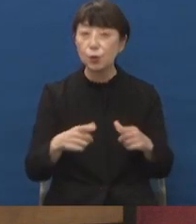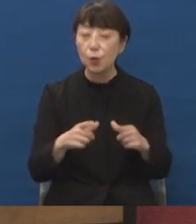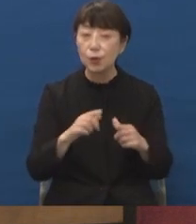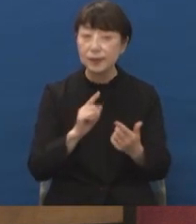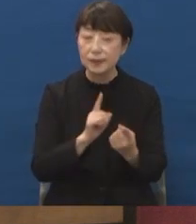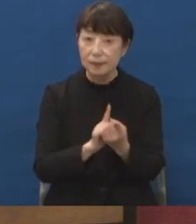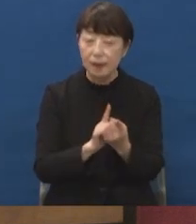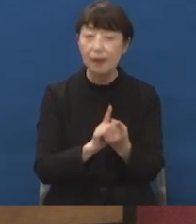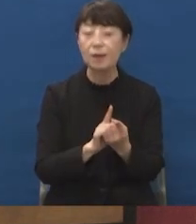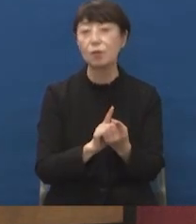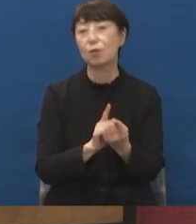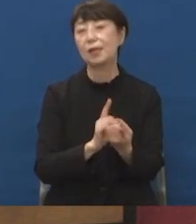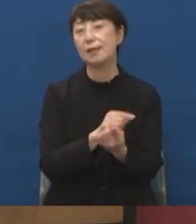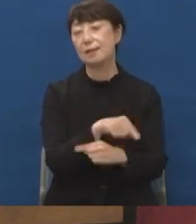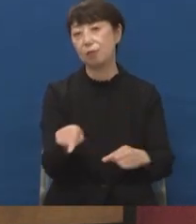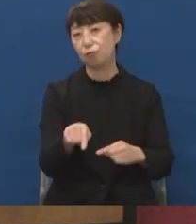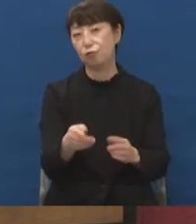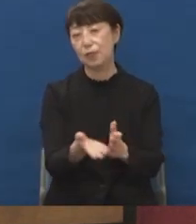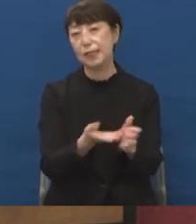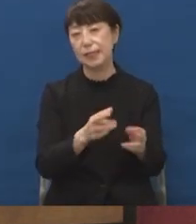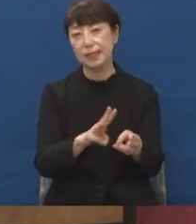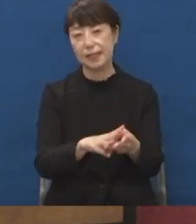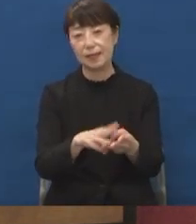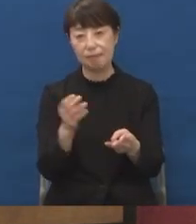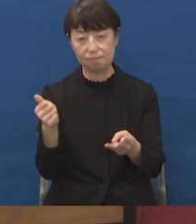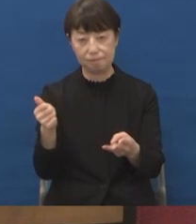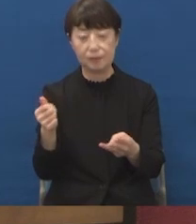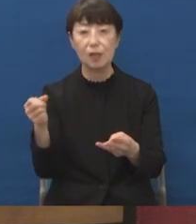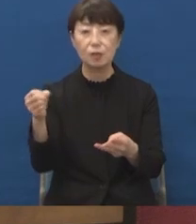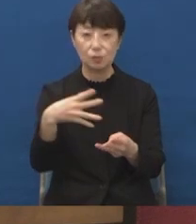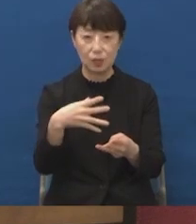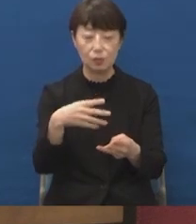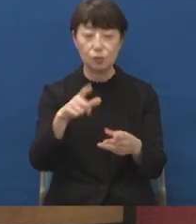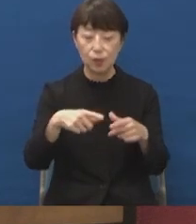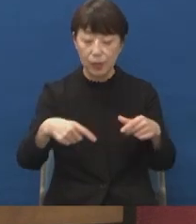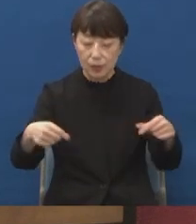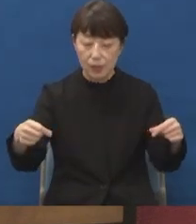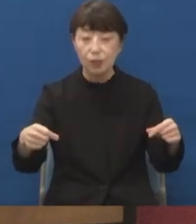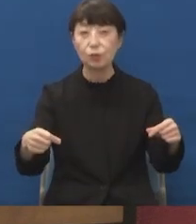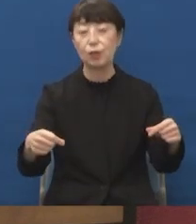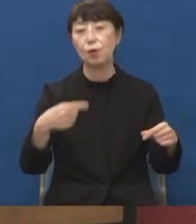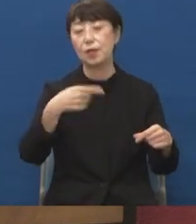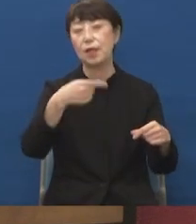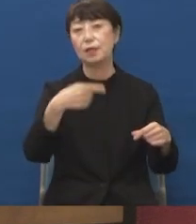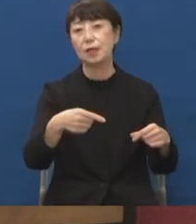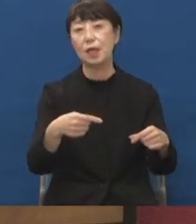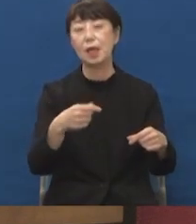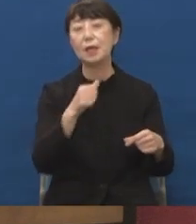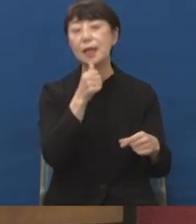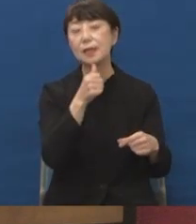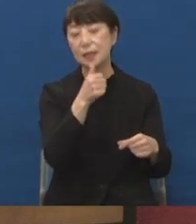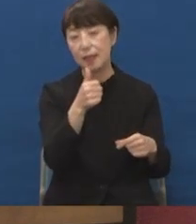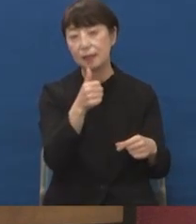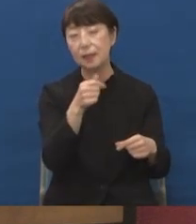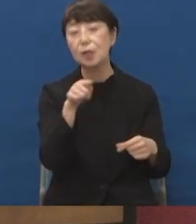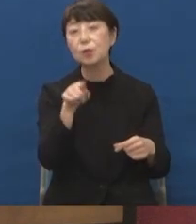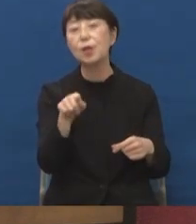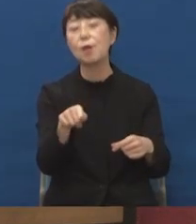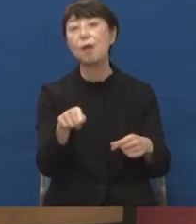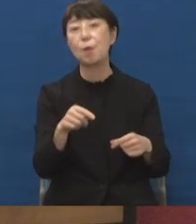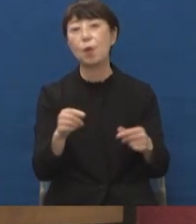う岸田自公政権が全国的に引き起こしている教員不足の解決は喫緊の課題